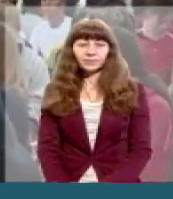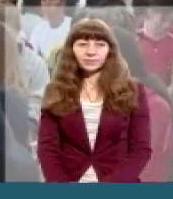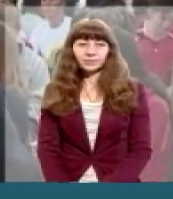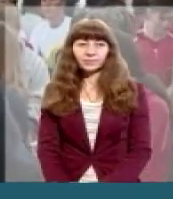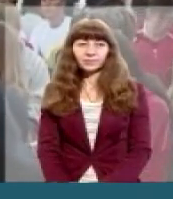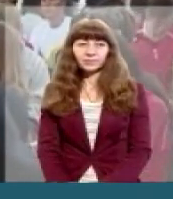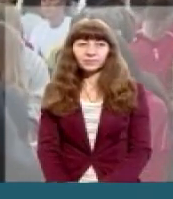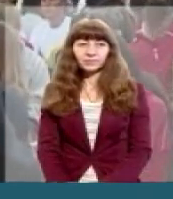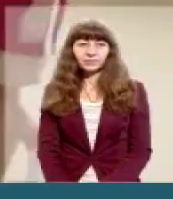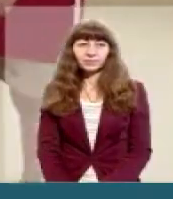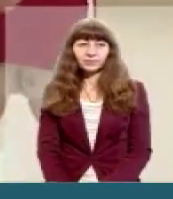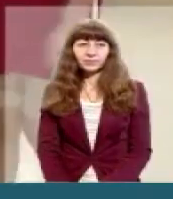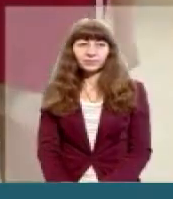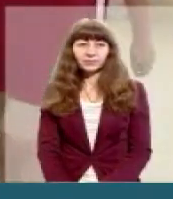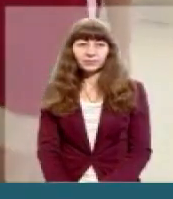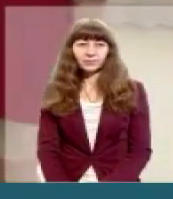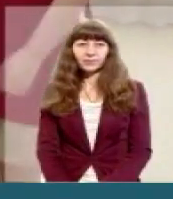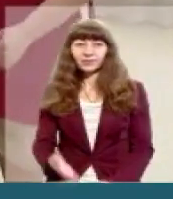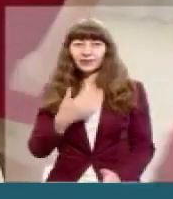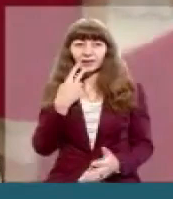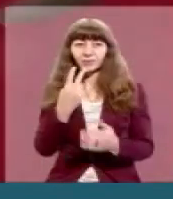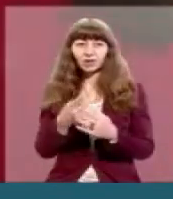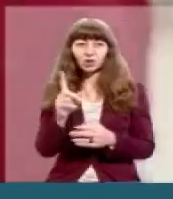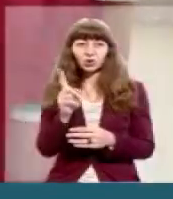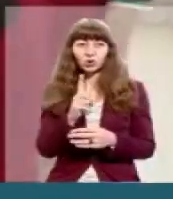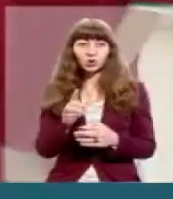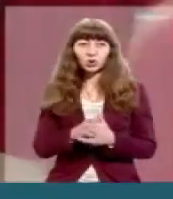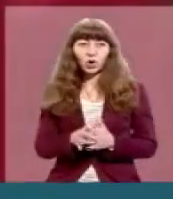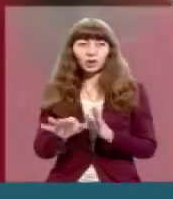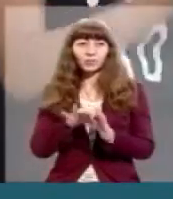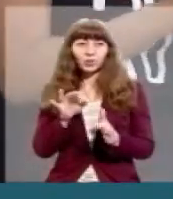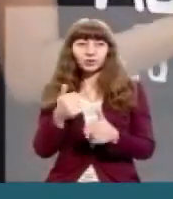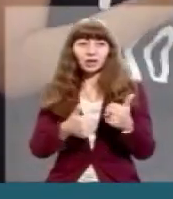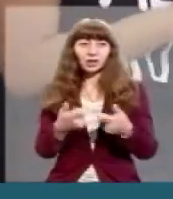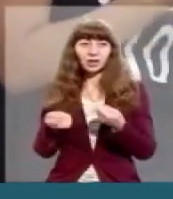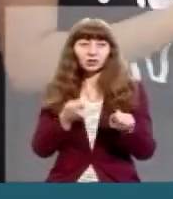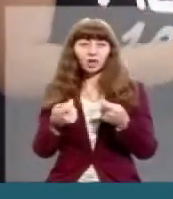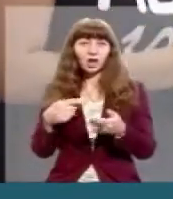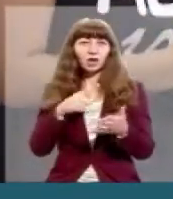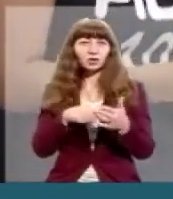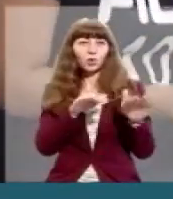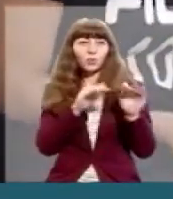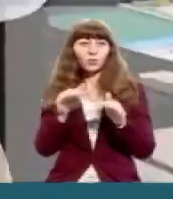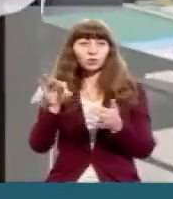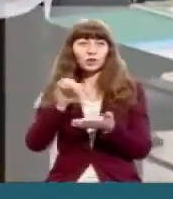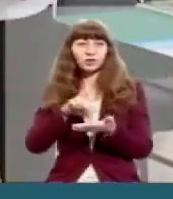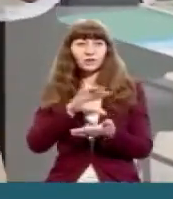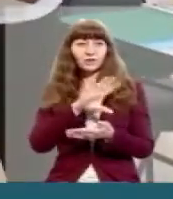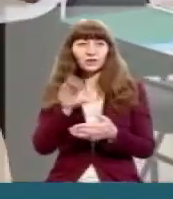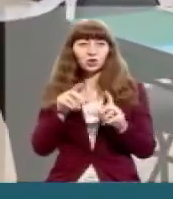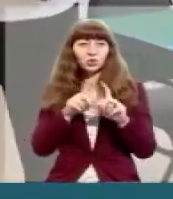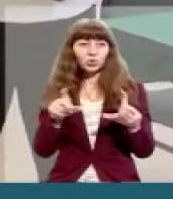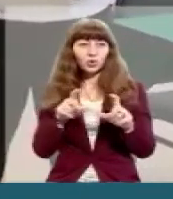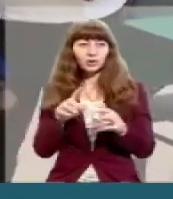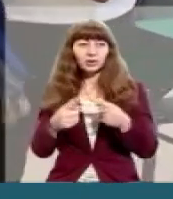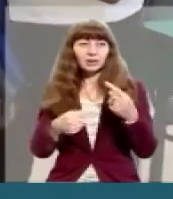қана спорттық принцип болды. Қалалық деңгейде ұйымдастырылған іріктеу турына барлық мектептері қатысқанымен келесі кезеңге 12 ұлдар,